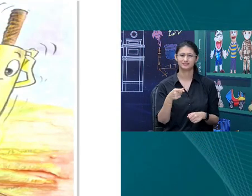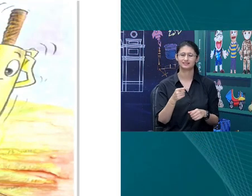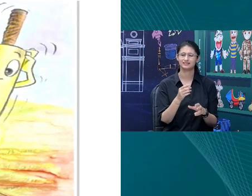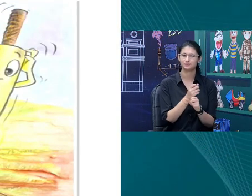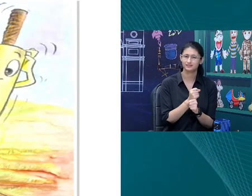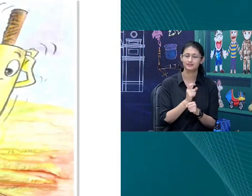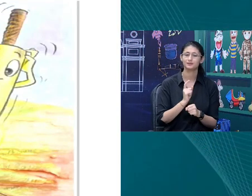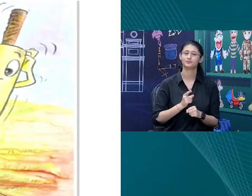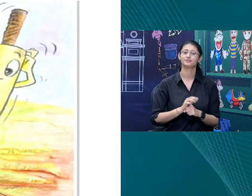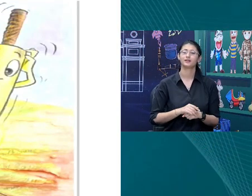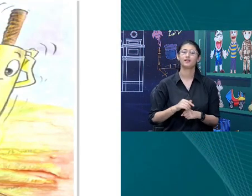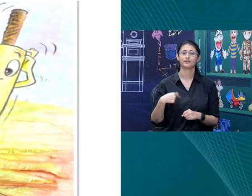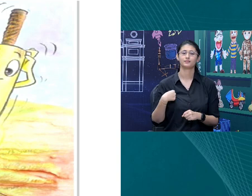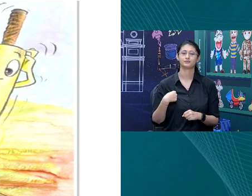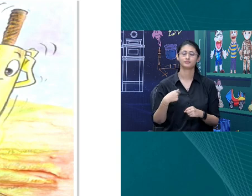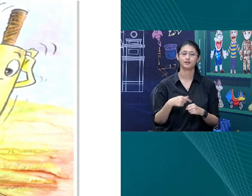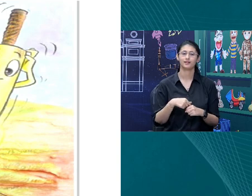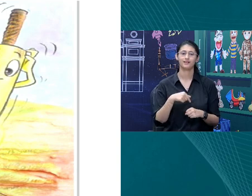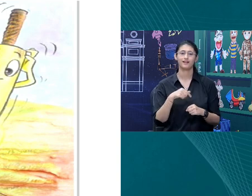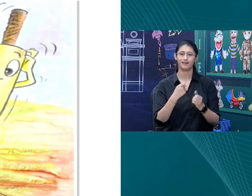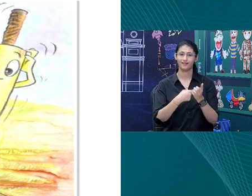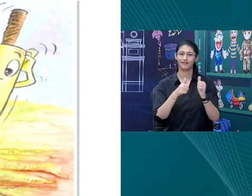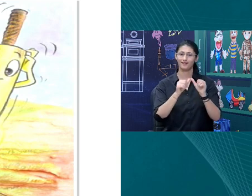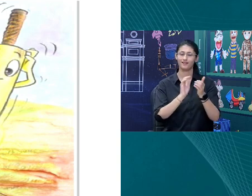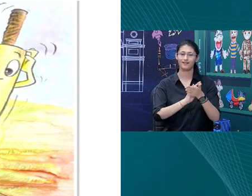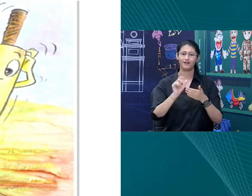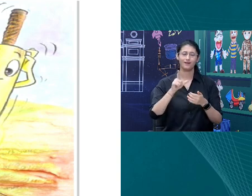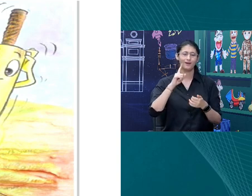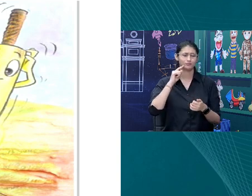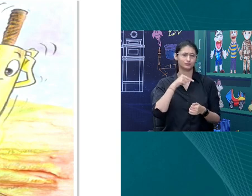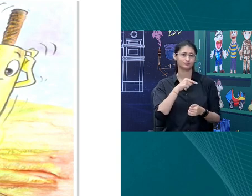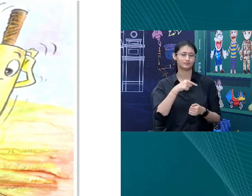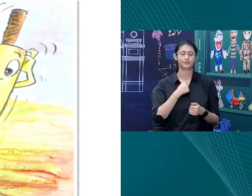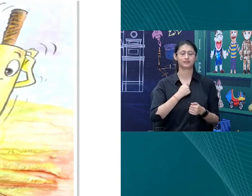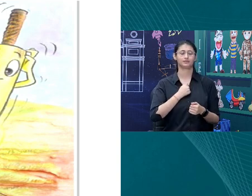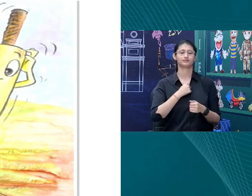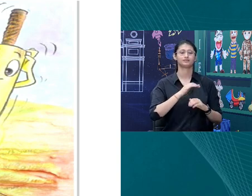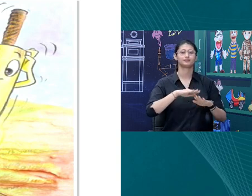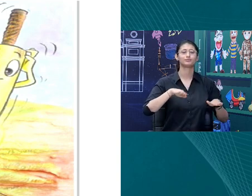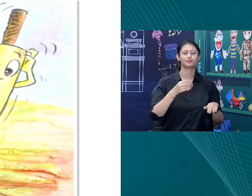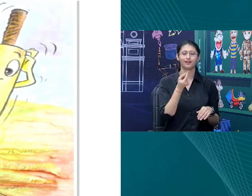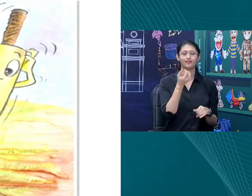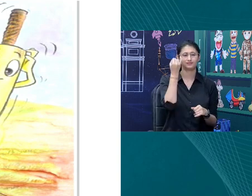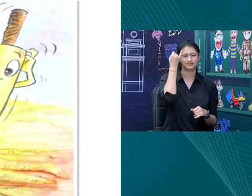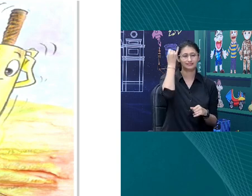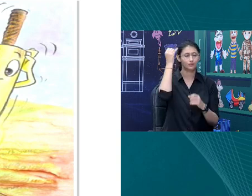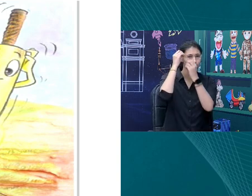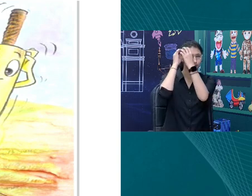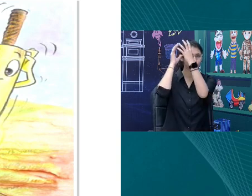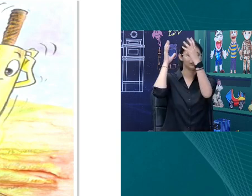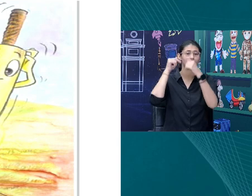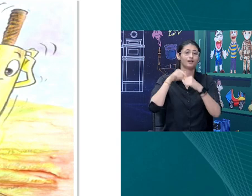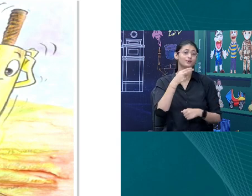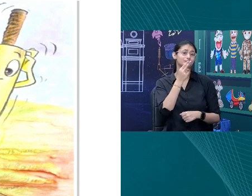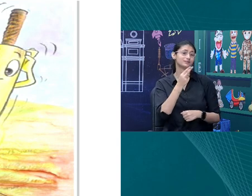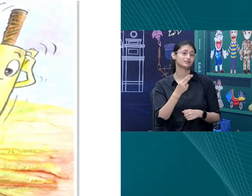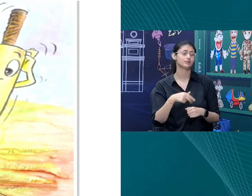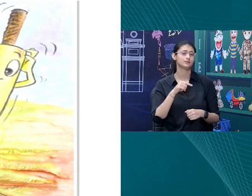अभी क्लास बनकर स्टूडेंट करती हूं और आपसे पूछना चाहूंगी की आपको इस चित्रा में क्या-क्या दिखाई दे रहा